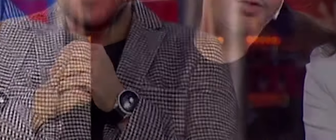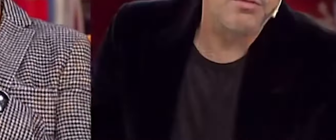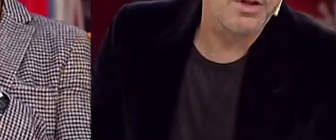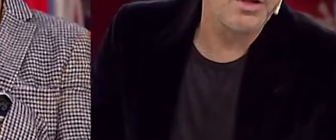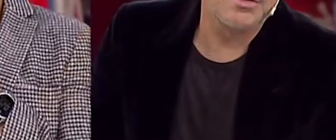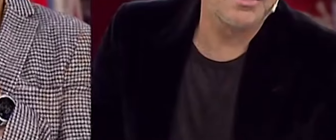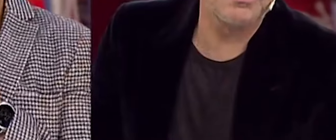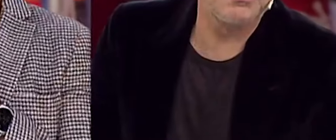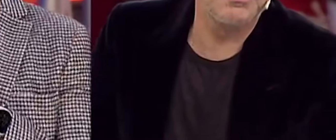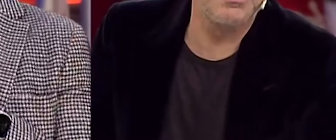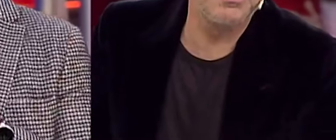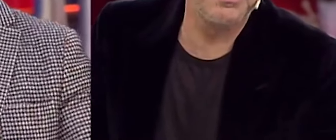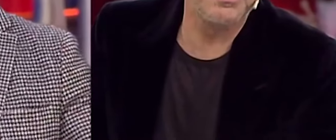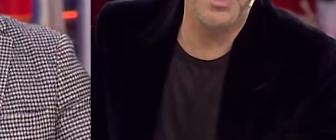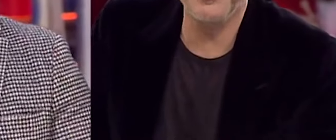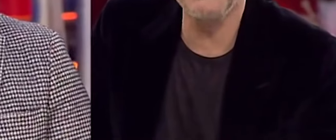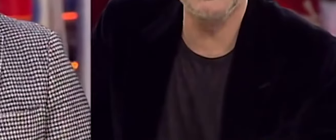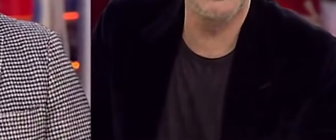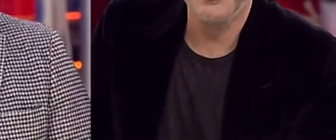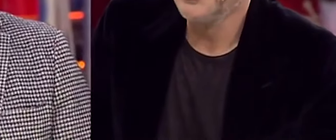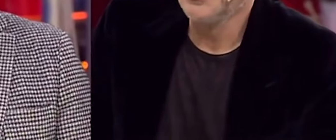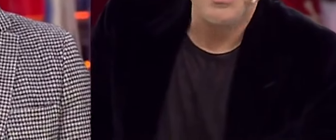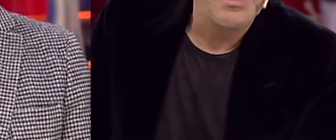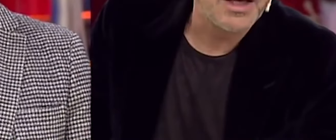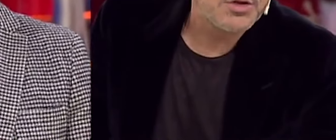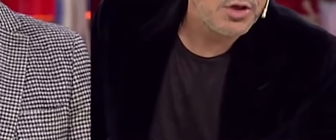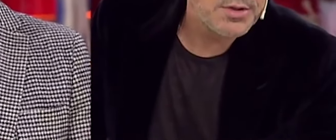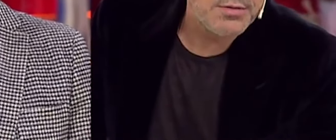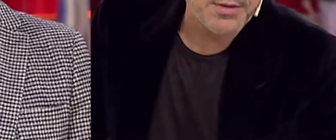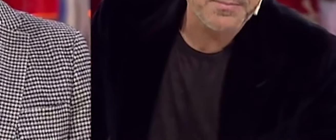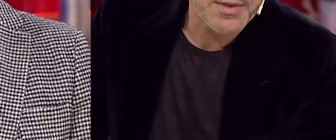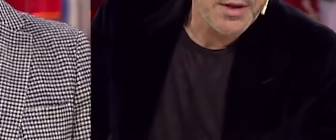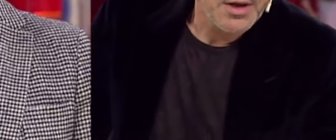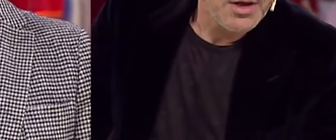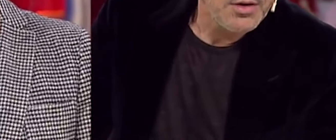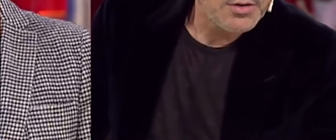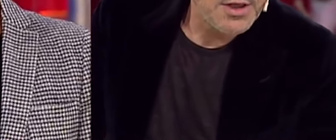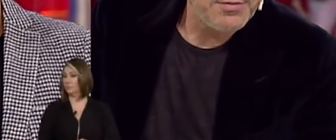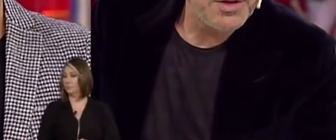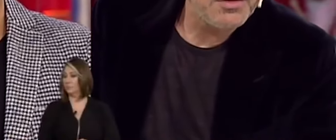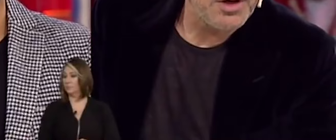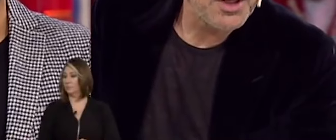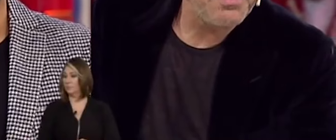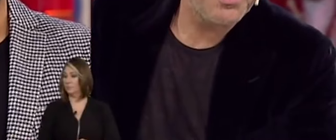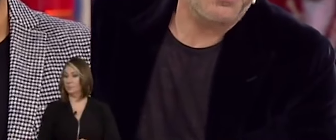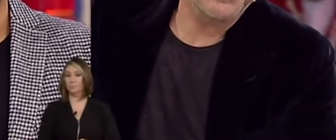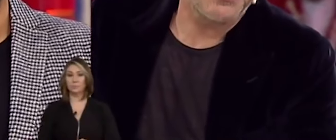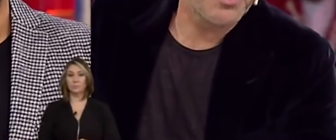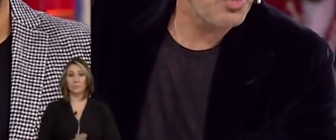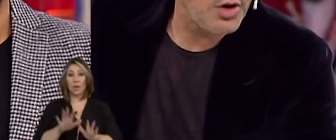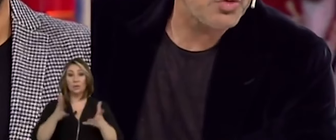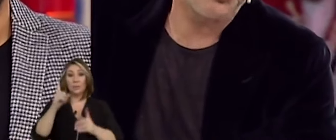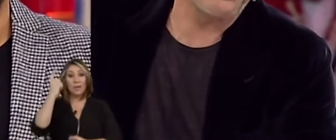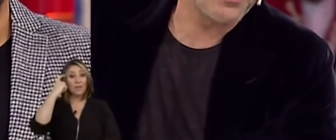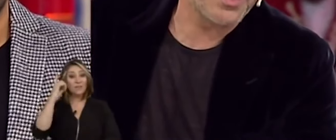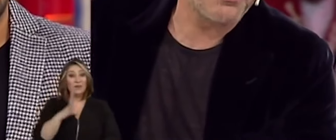Ben yürüyorum vallahi hiç. Ben emekliyorum. Ya benim, yani şöyle bir şey var. Seyfi Bey'in acayip bir kafası var.